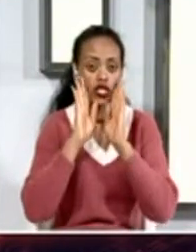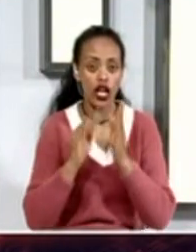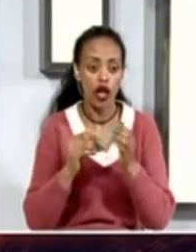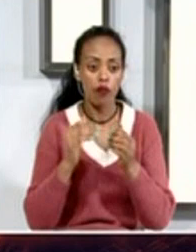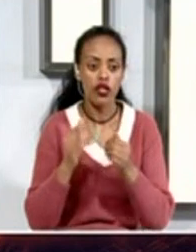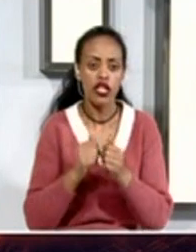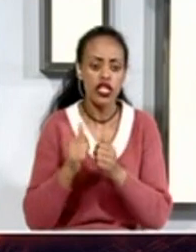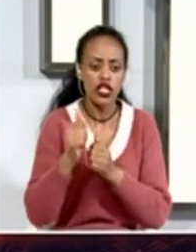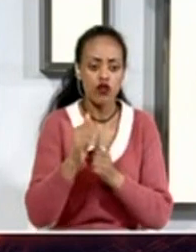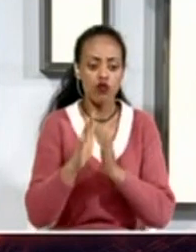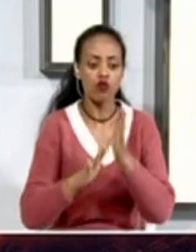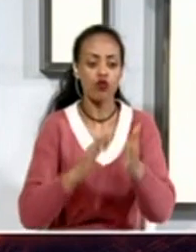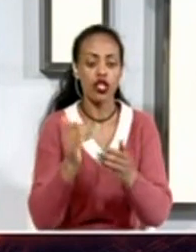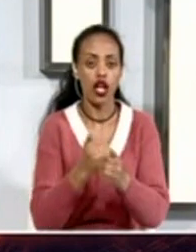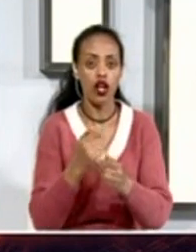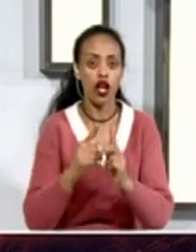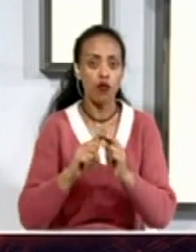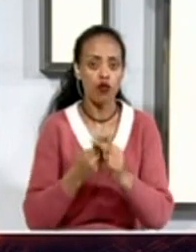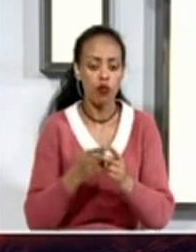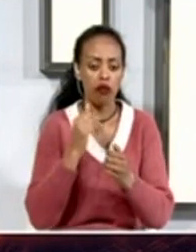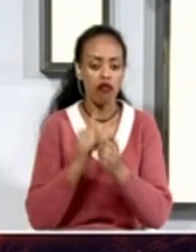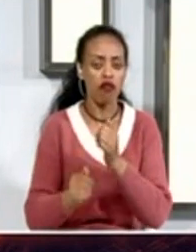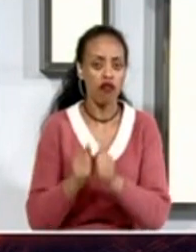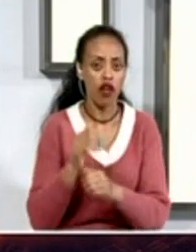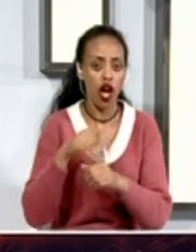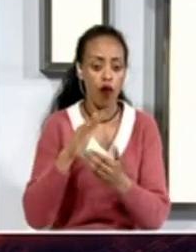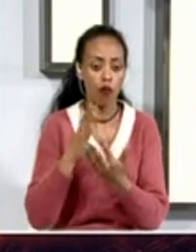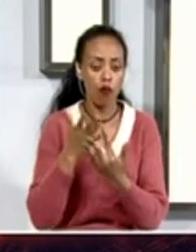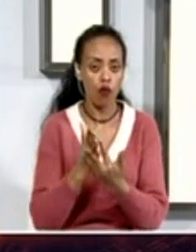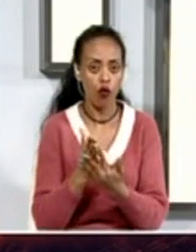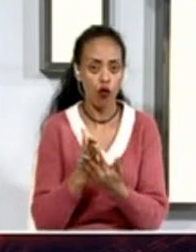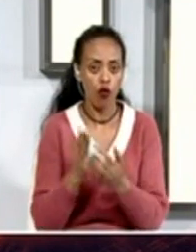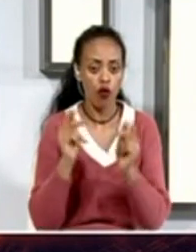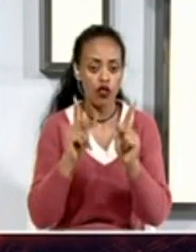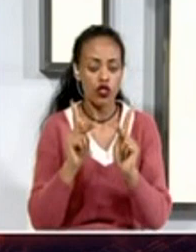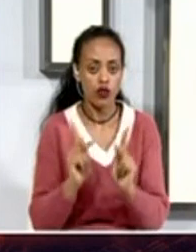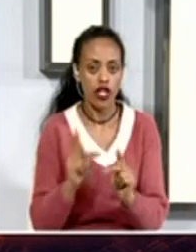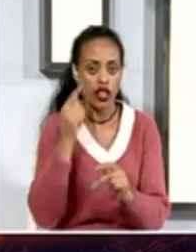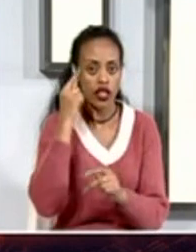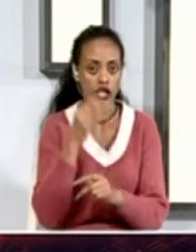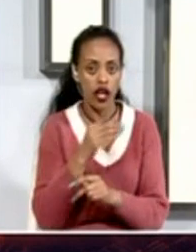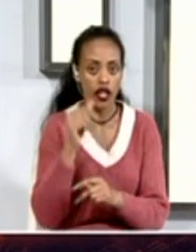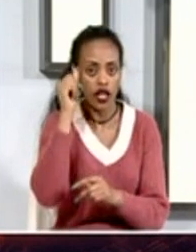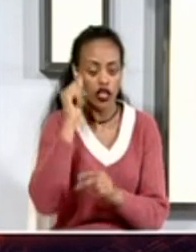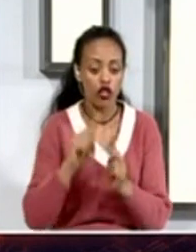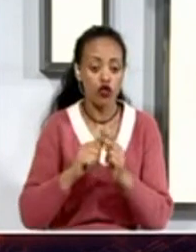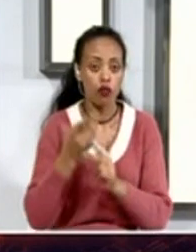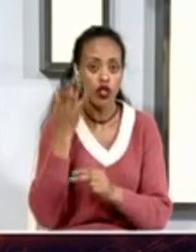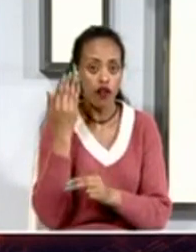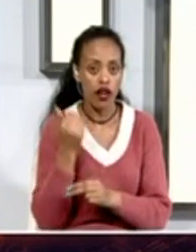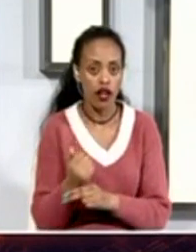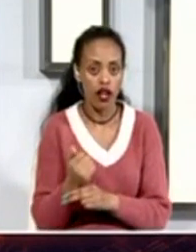ምውሳድ ዝከኣል እናሃለወ ካብ ፈለምኡ ፈሺሉ ኣብ መንጎ ህዝብታት ትግራይን ኤርትራን ተጀሚሩ